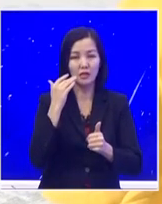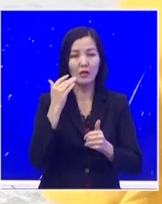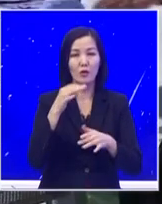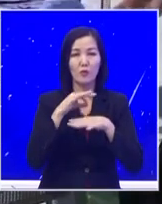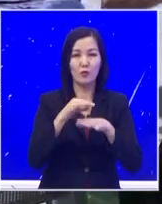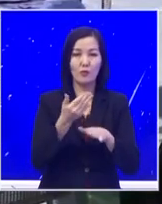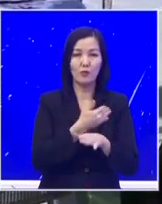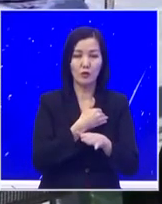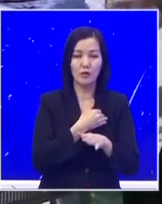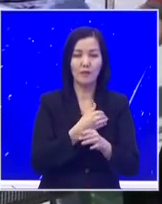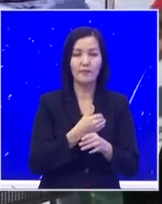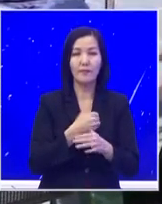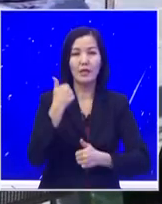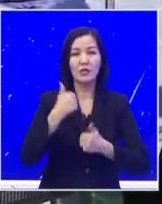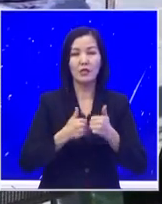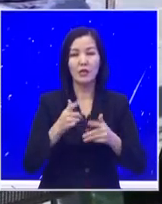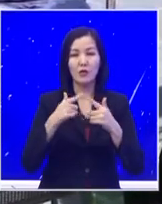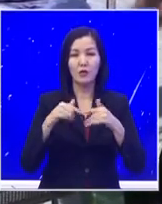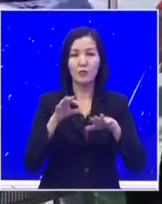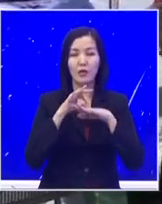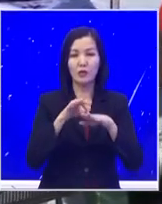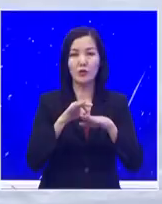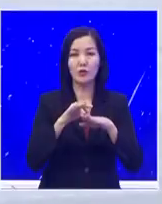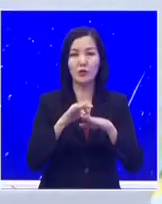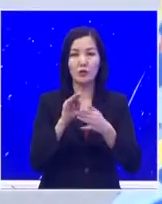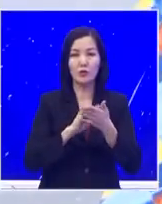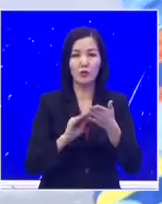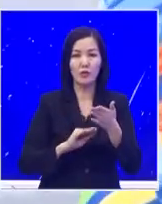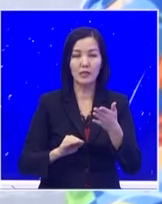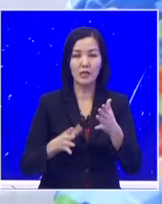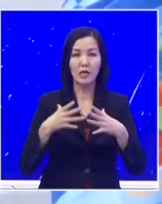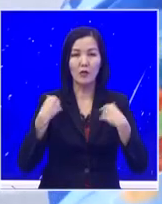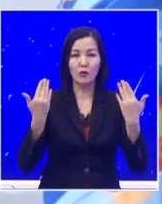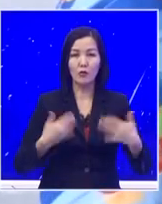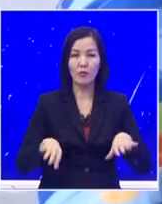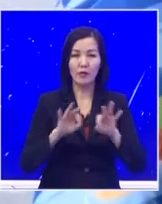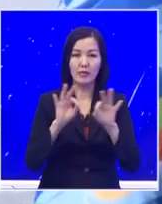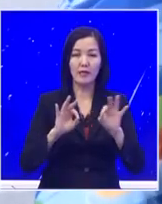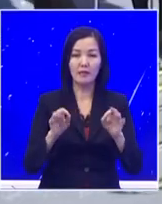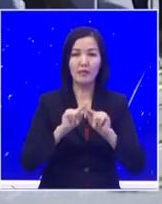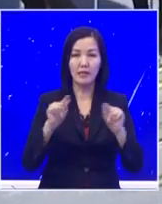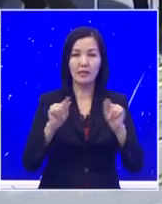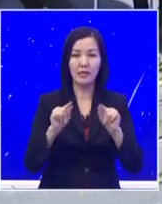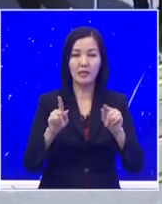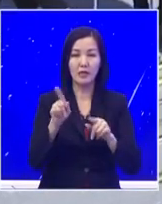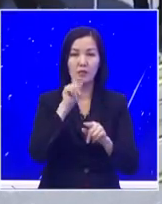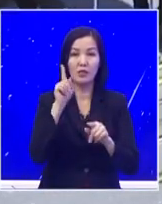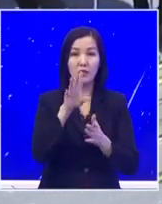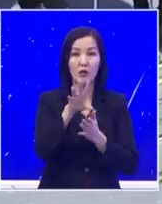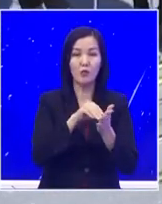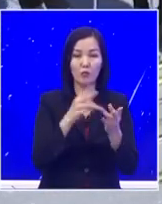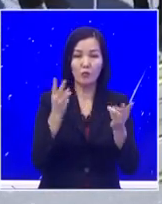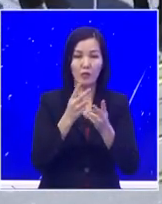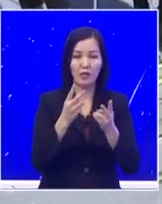бар. Шара ұйымдастырушылары басты мақсат бақ өкілдері арасында салауатты өмір салтын кеңінен насихаттап өскелең ұрпаққа үлгі болу